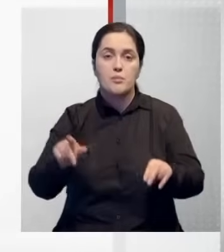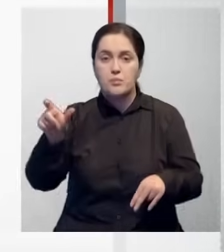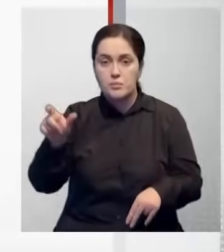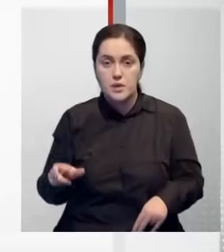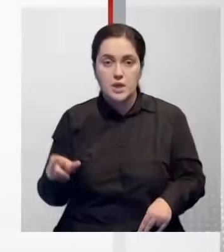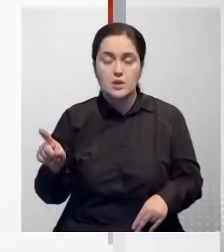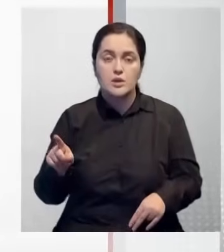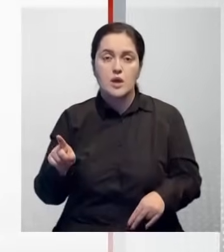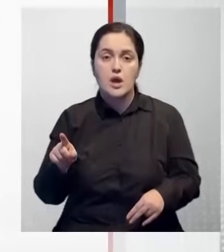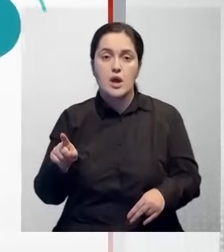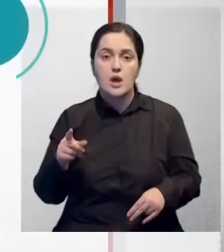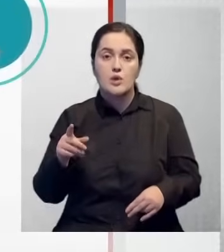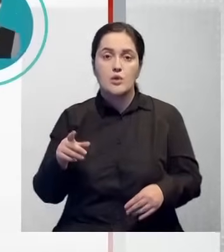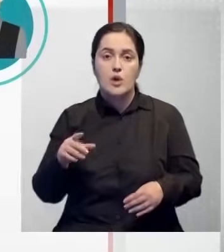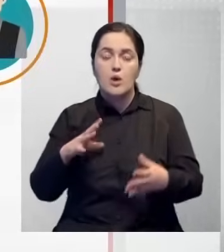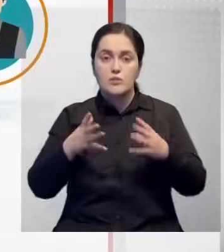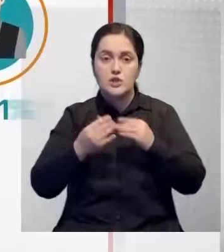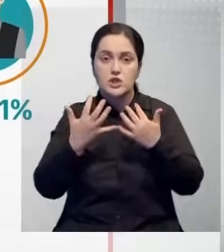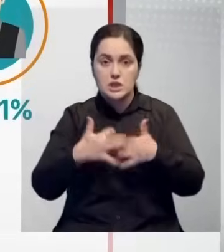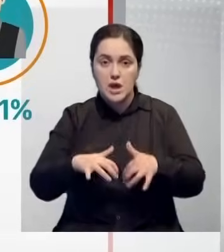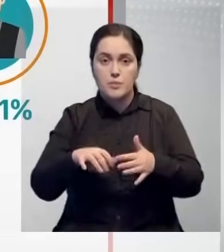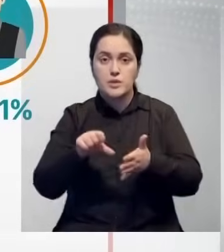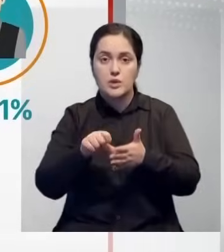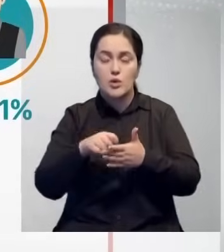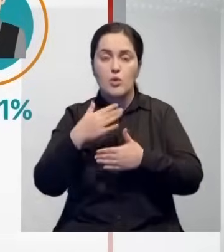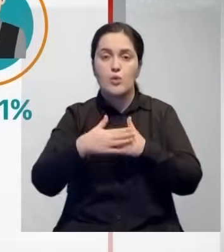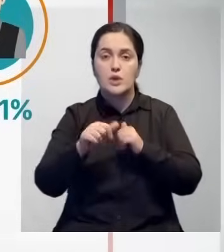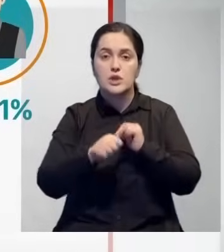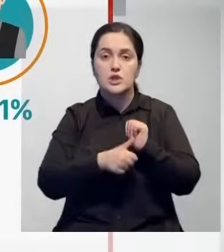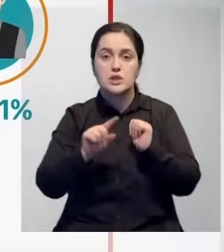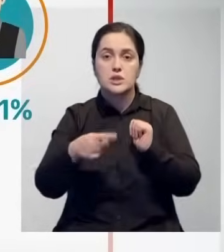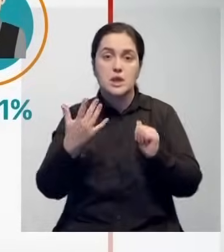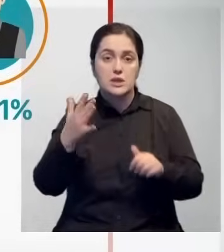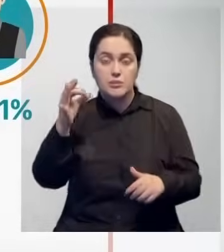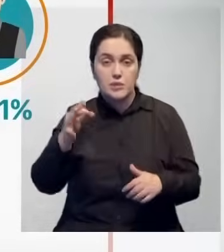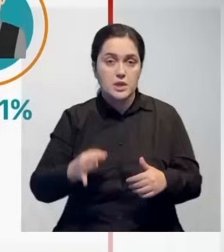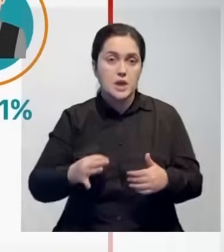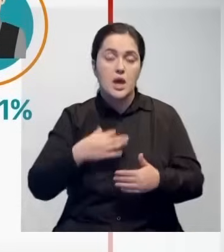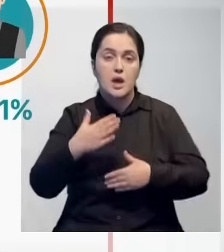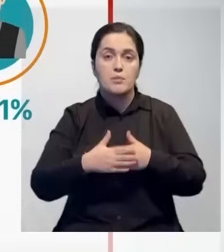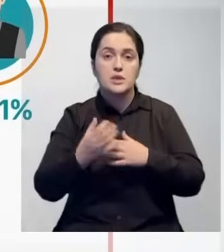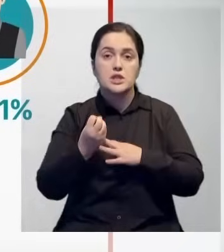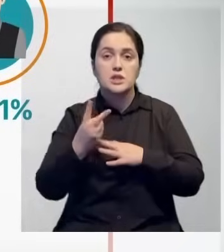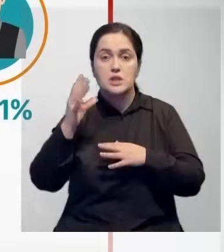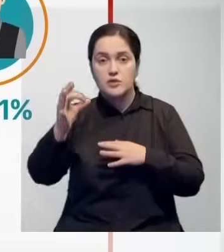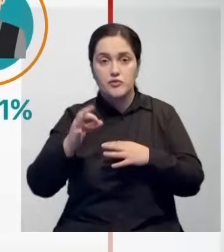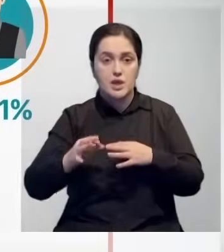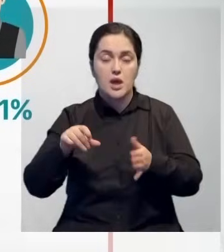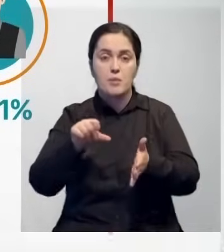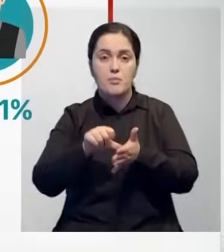приняли участие и преподаватели. Их доля от общего числа баллотирующихся около 16,5%. И